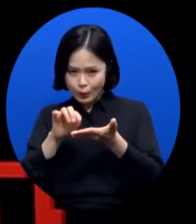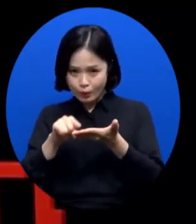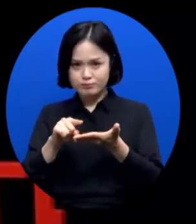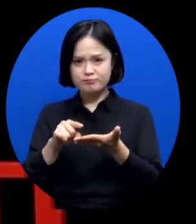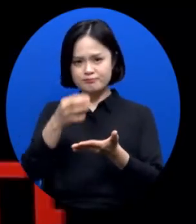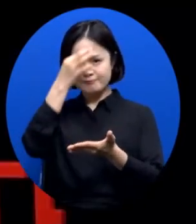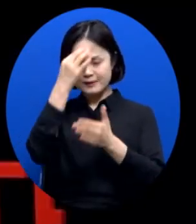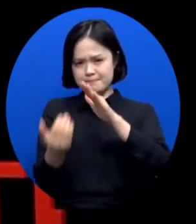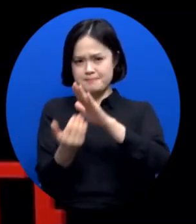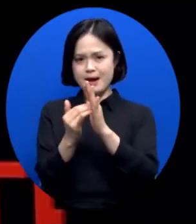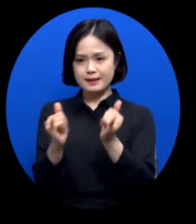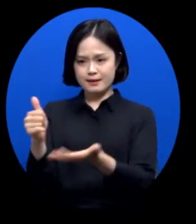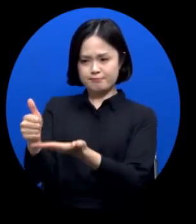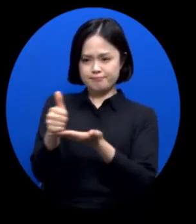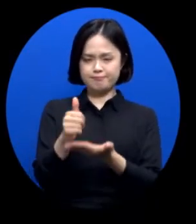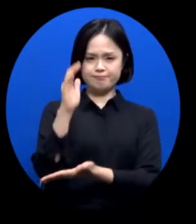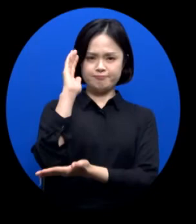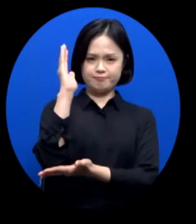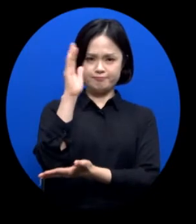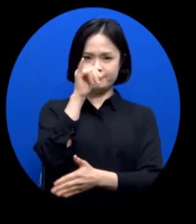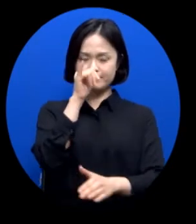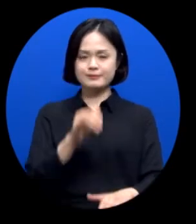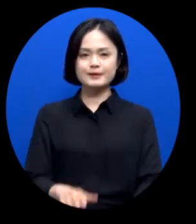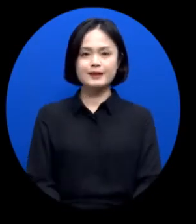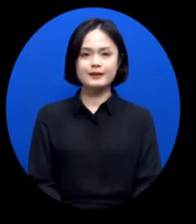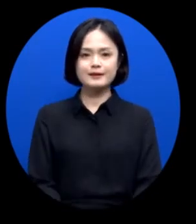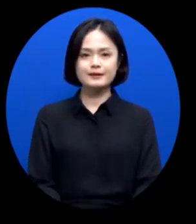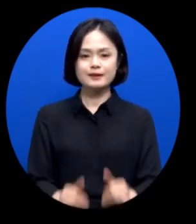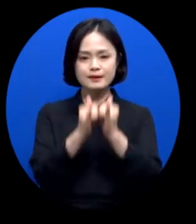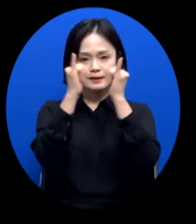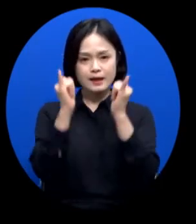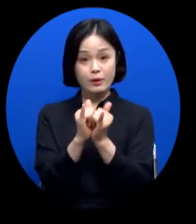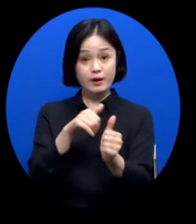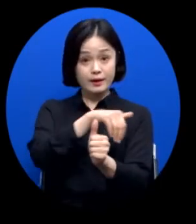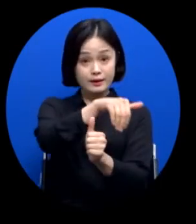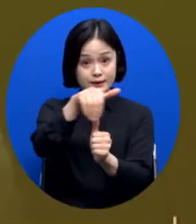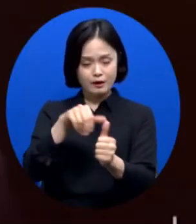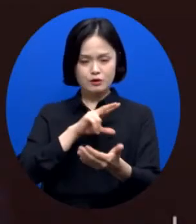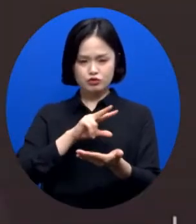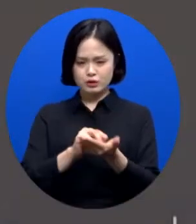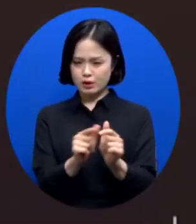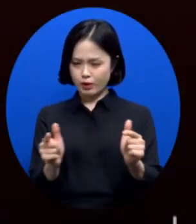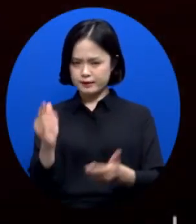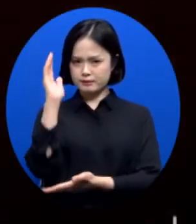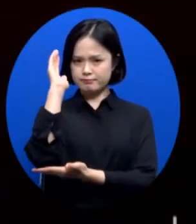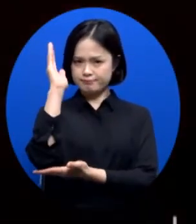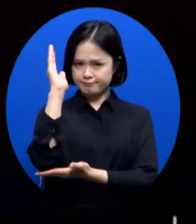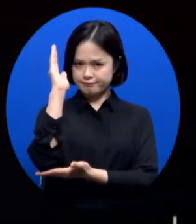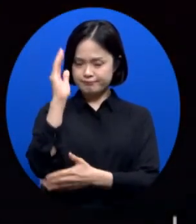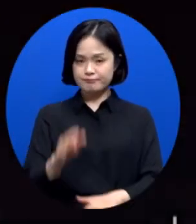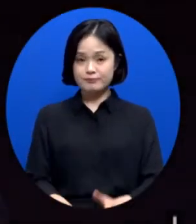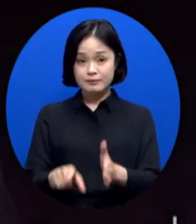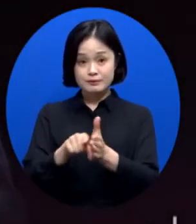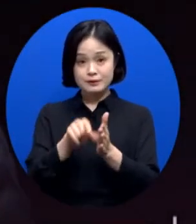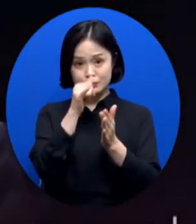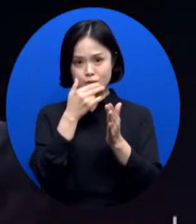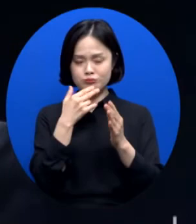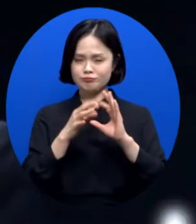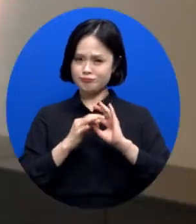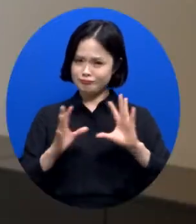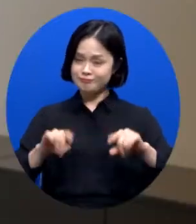강사들이 강연에 나섭니다. 다양한 사회 현상과 이슈를 다루고 있어 신앙인 여부와 관계없이 즐길 수